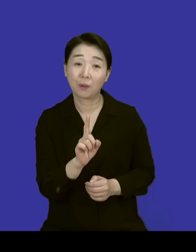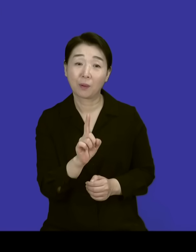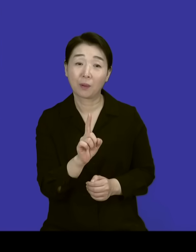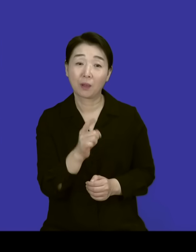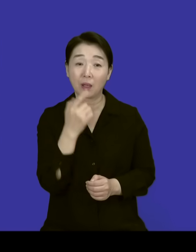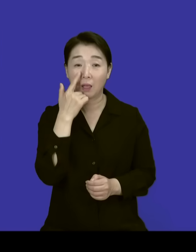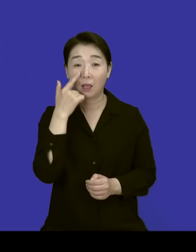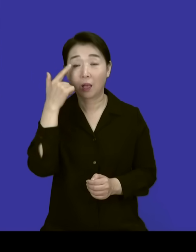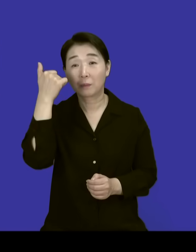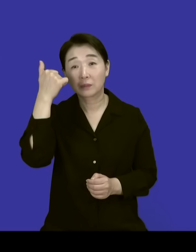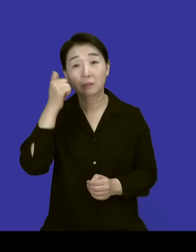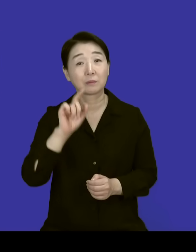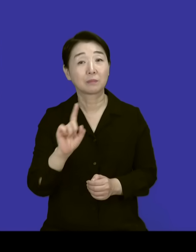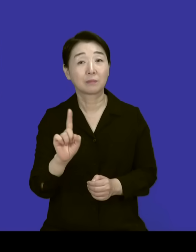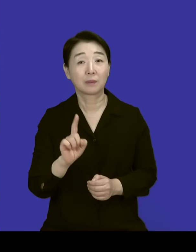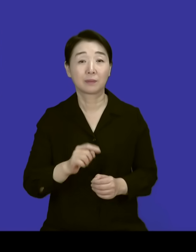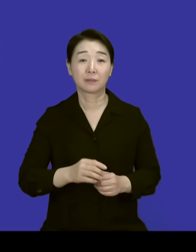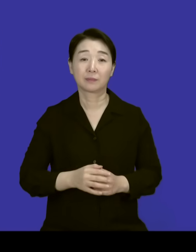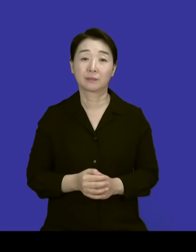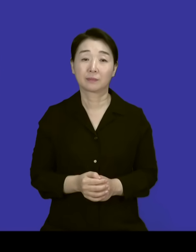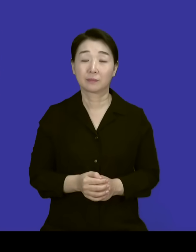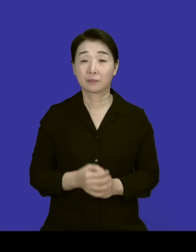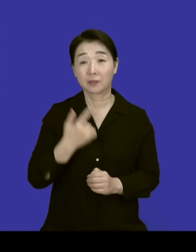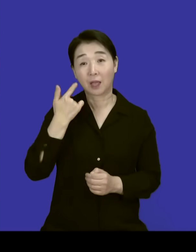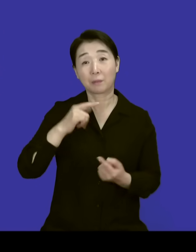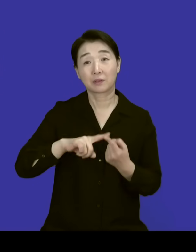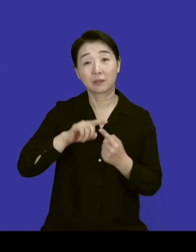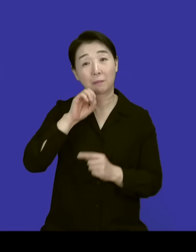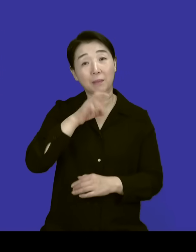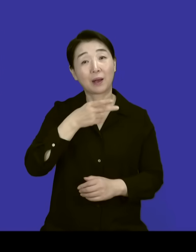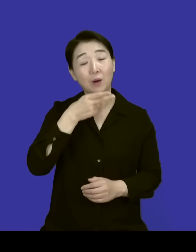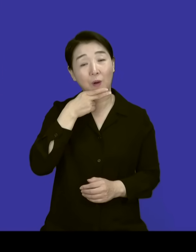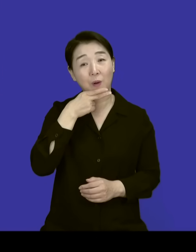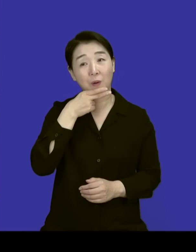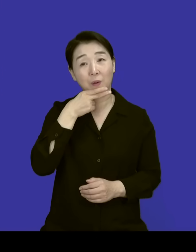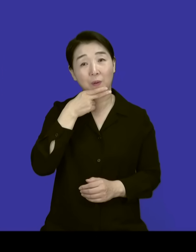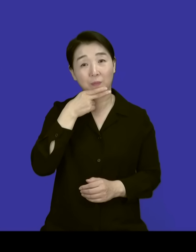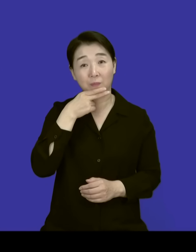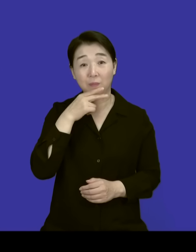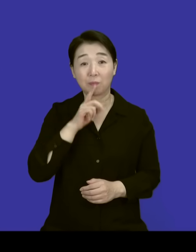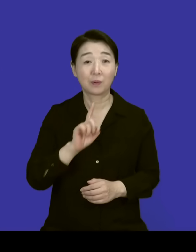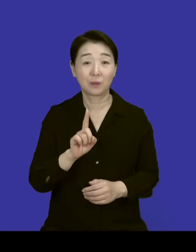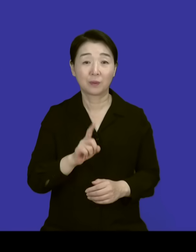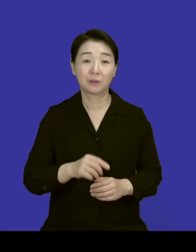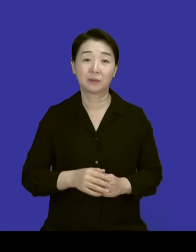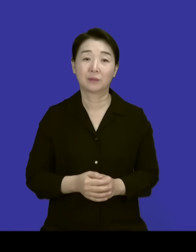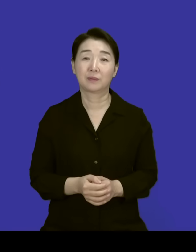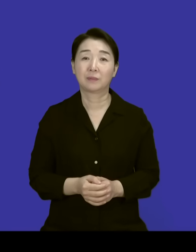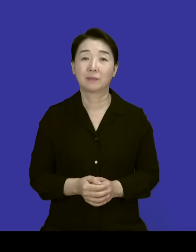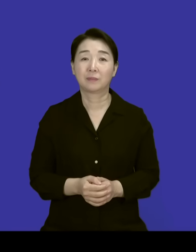네. 아버지는 어떠신지, 아버지에 대한 언급이 없으셔서 그 후에 아버지는 어떻게 되셨어요? 아,